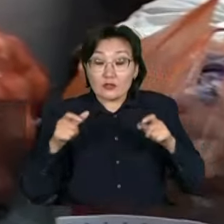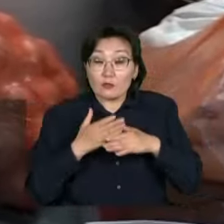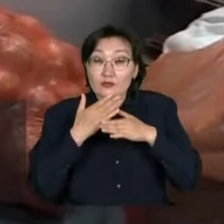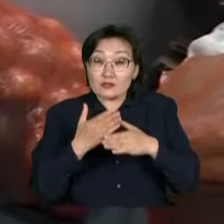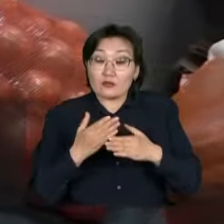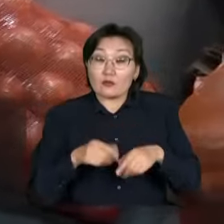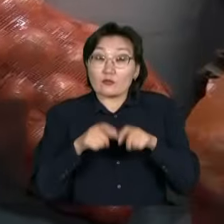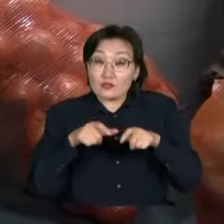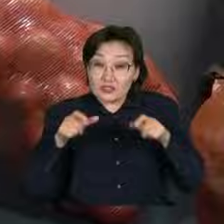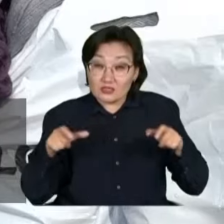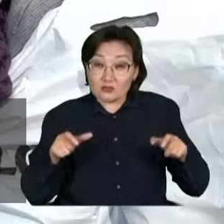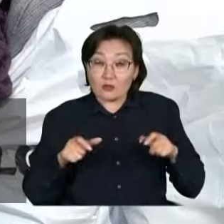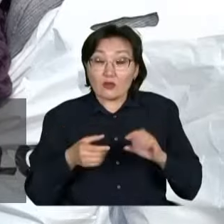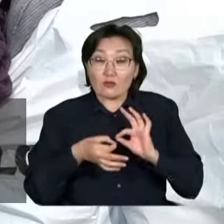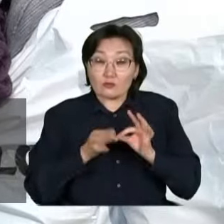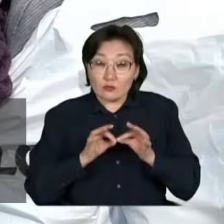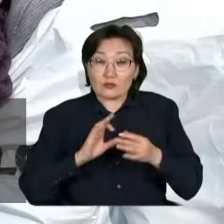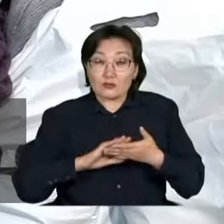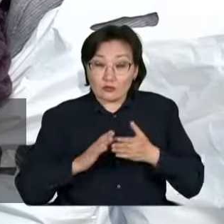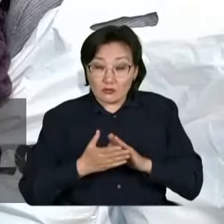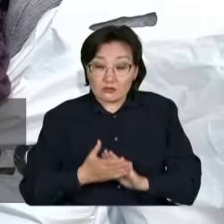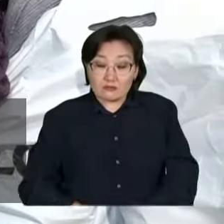помочь соотечественникам в трудной ситуации.